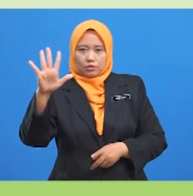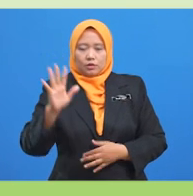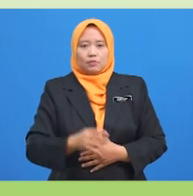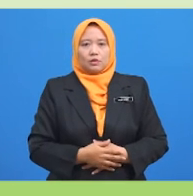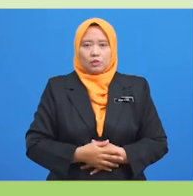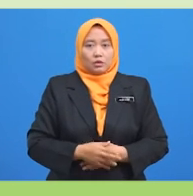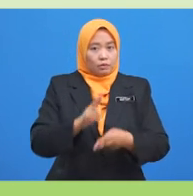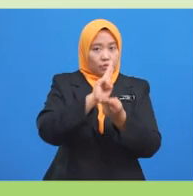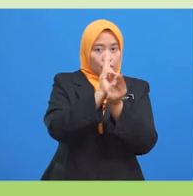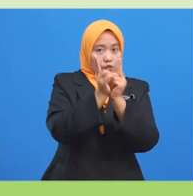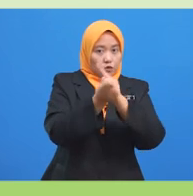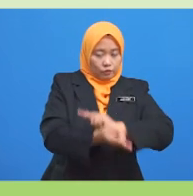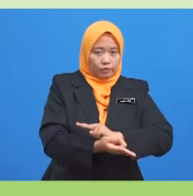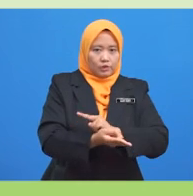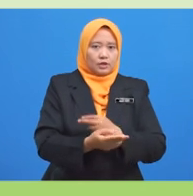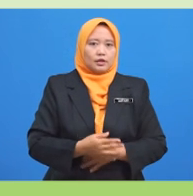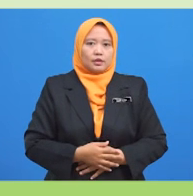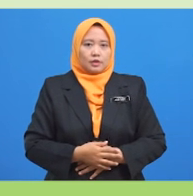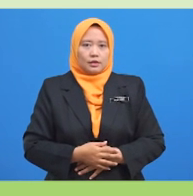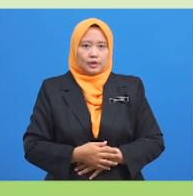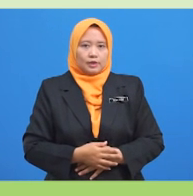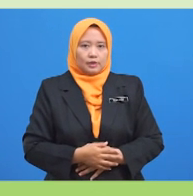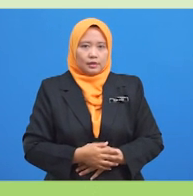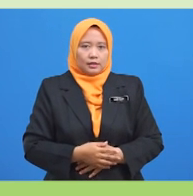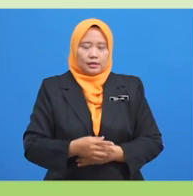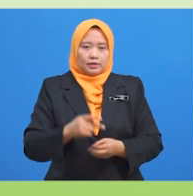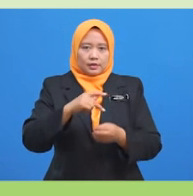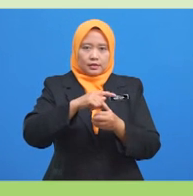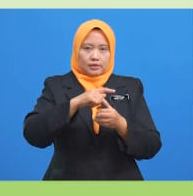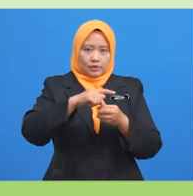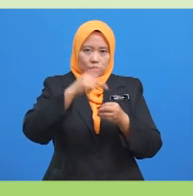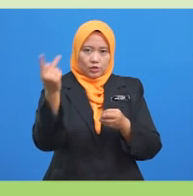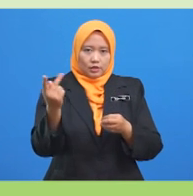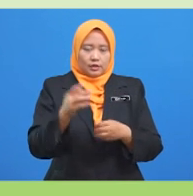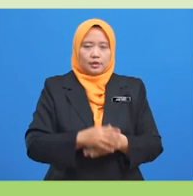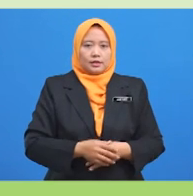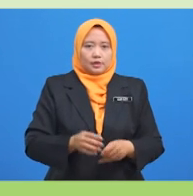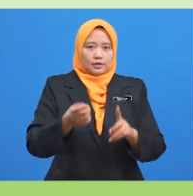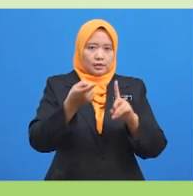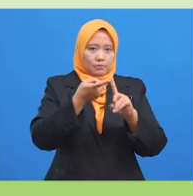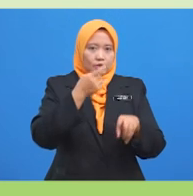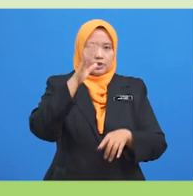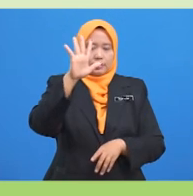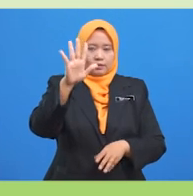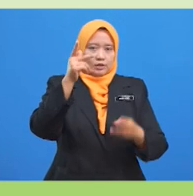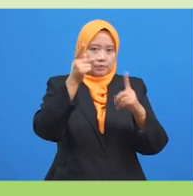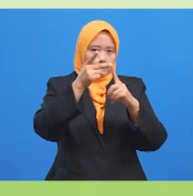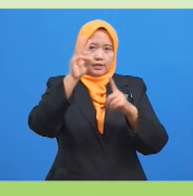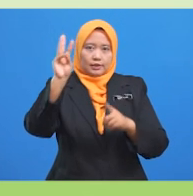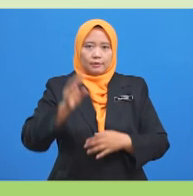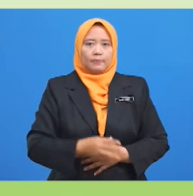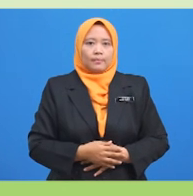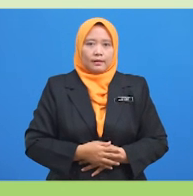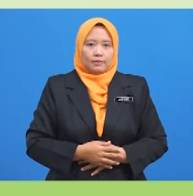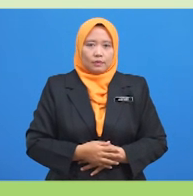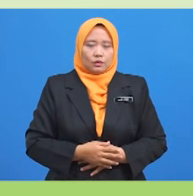RM345. Perubahan jumlah keluaran pula dari 5 unit kepada 6 unit. Kos marginal bersamaan dengan